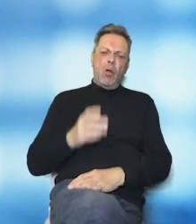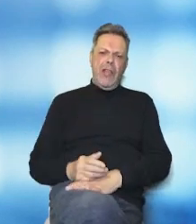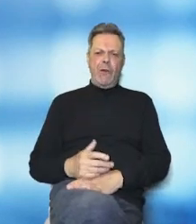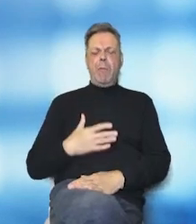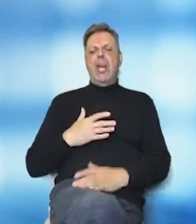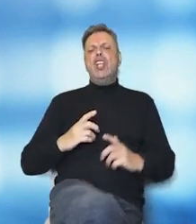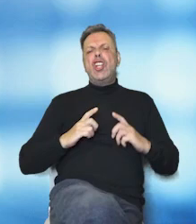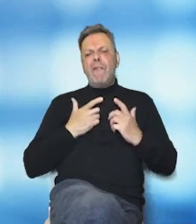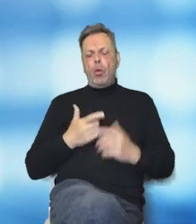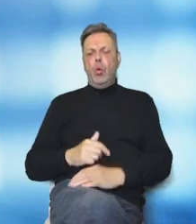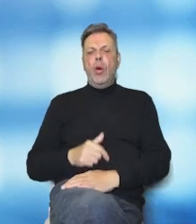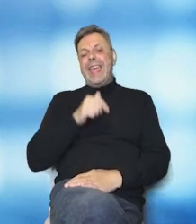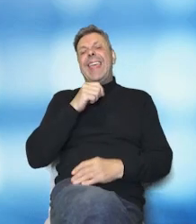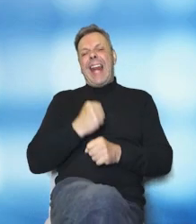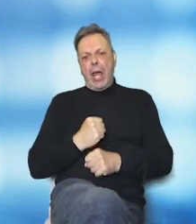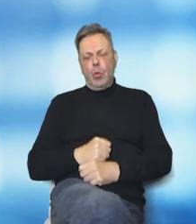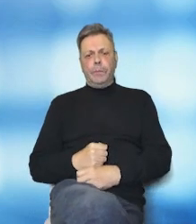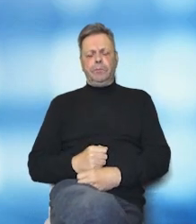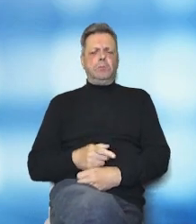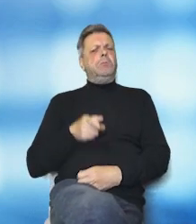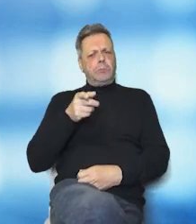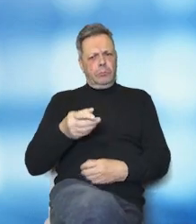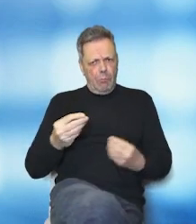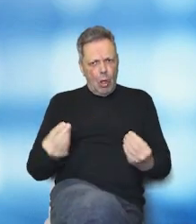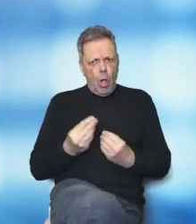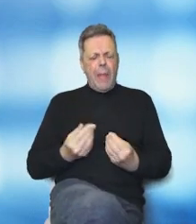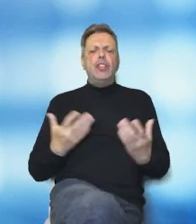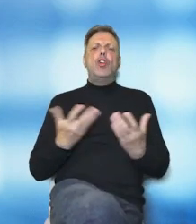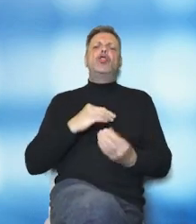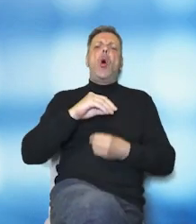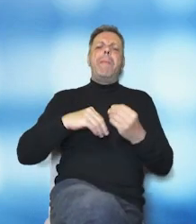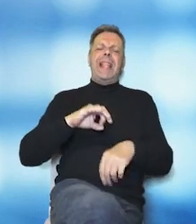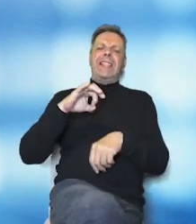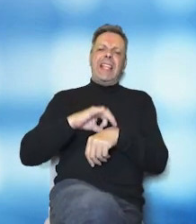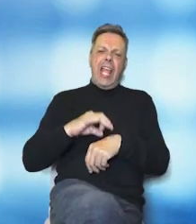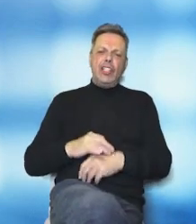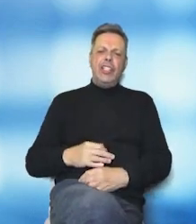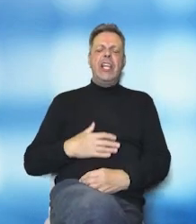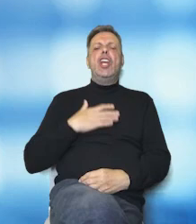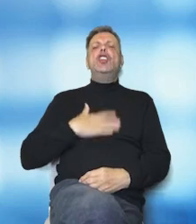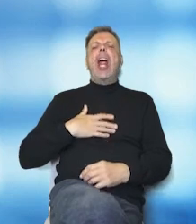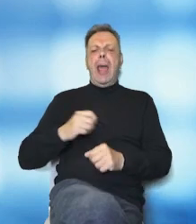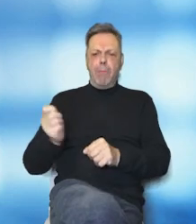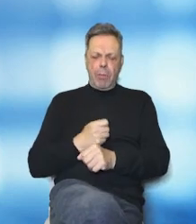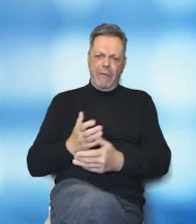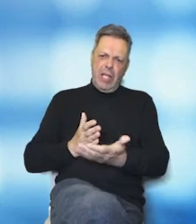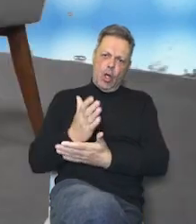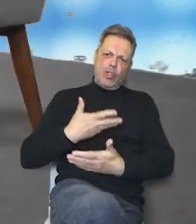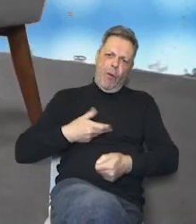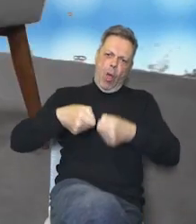svom životu i radu. I to je ono što obiteljski liječnici nastoje popraviti kroz svoje